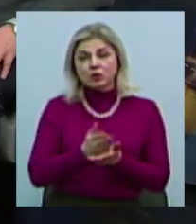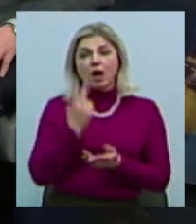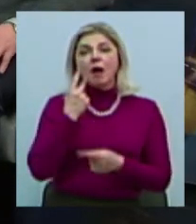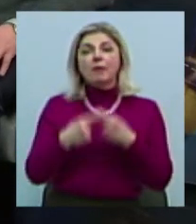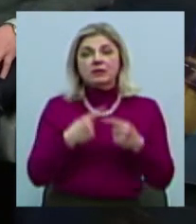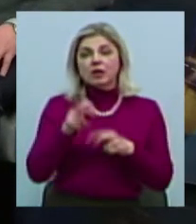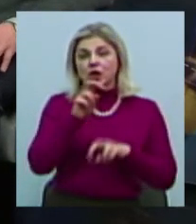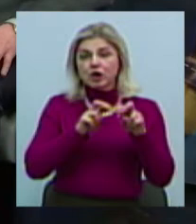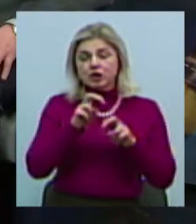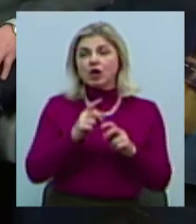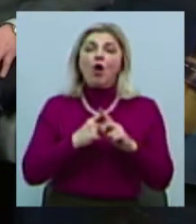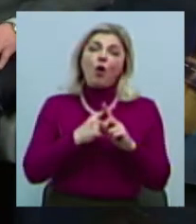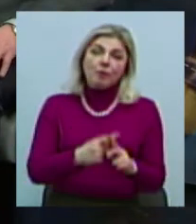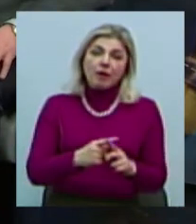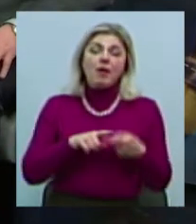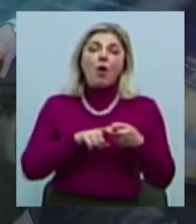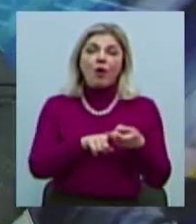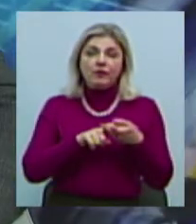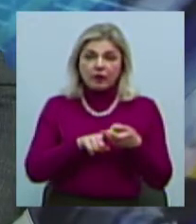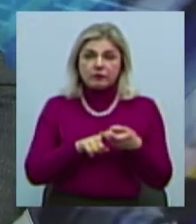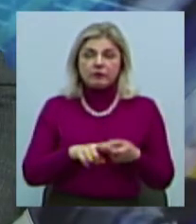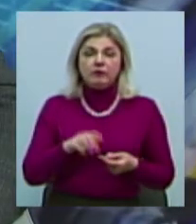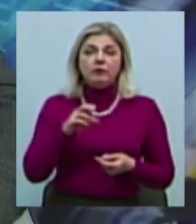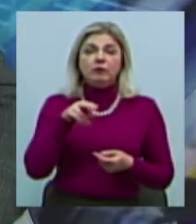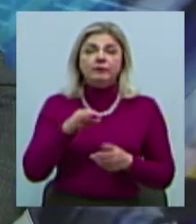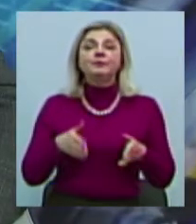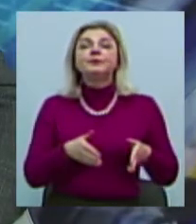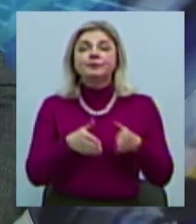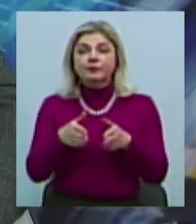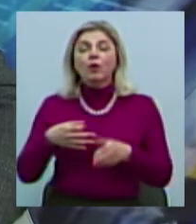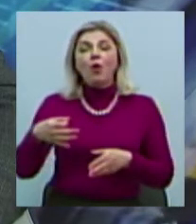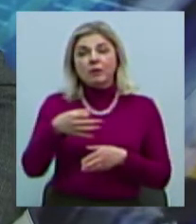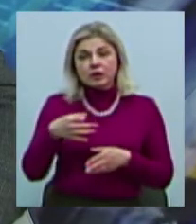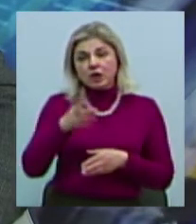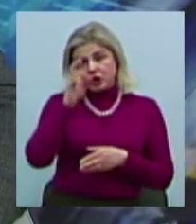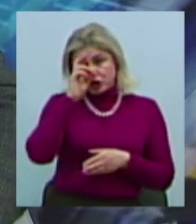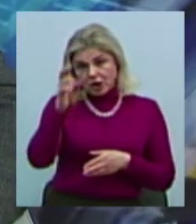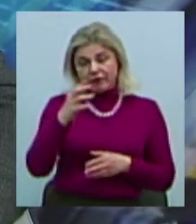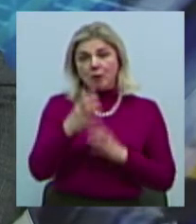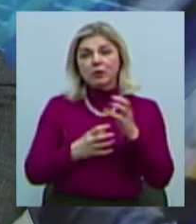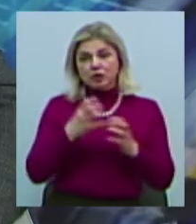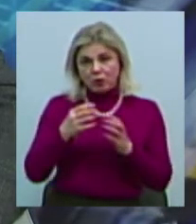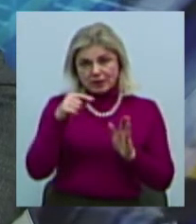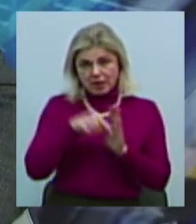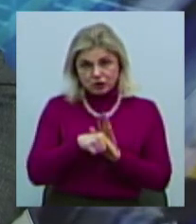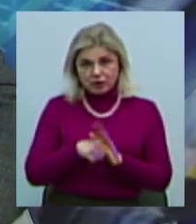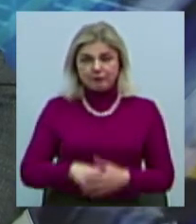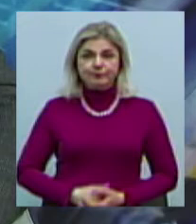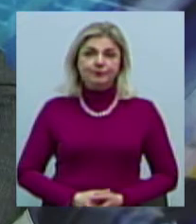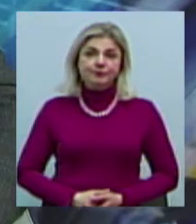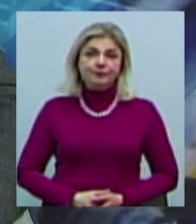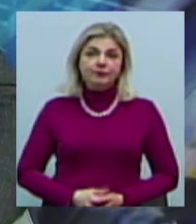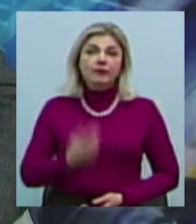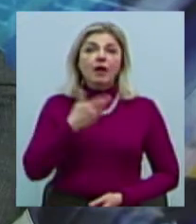какие-то компромиссы, контакты. Это по дороге областного, державного и международного, так? Да, да, да. То есть